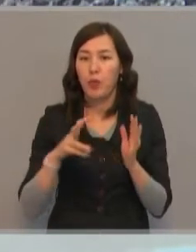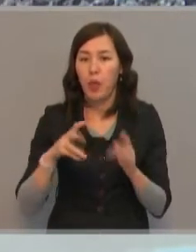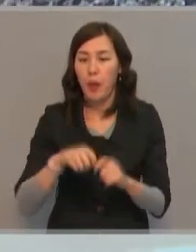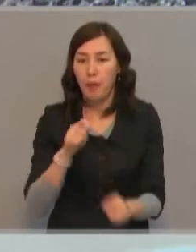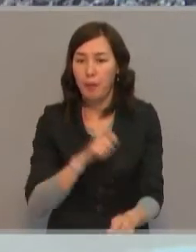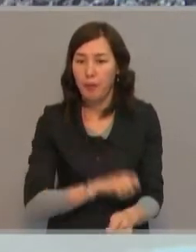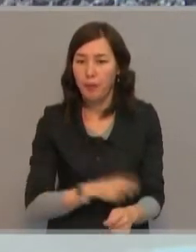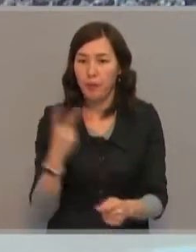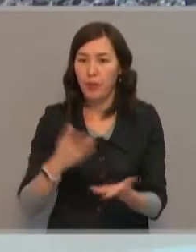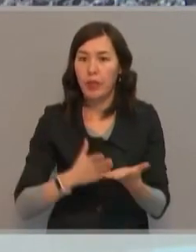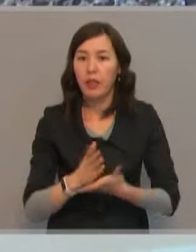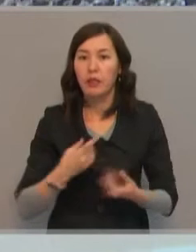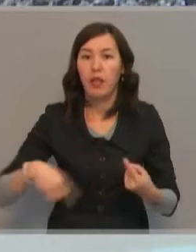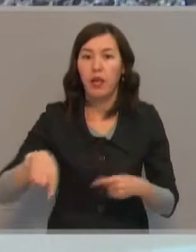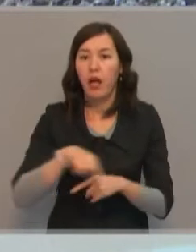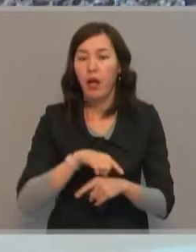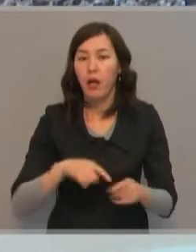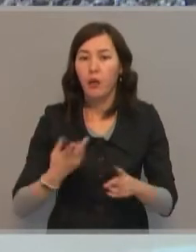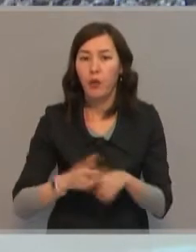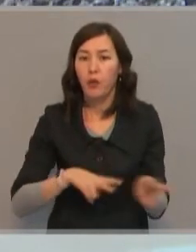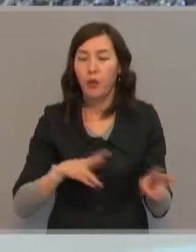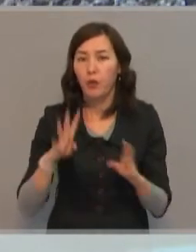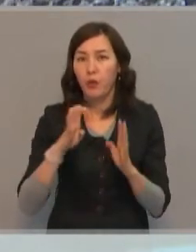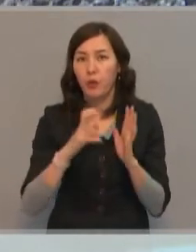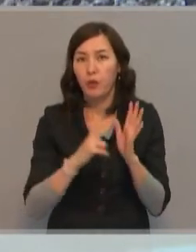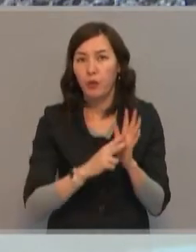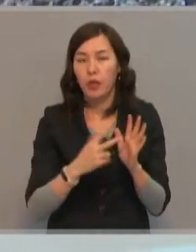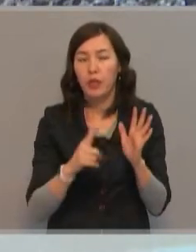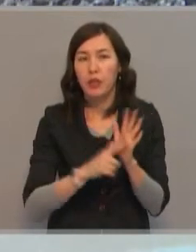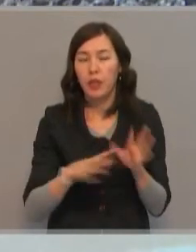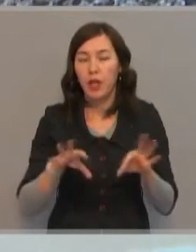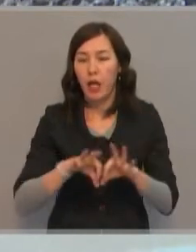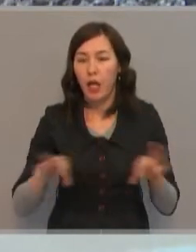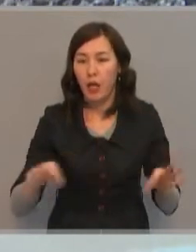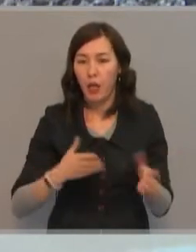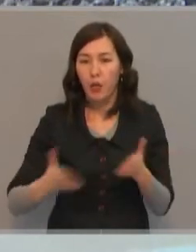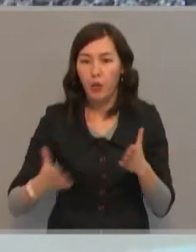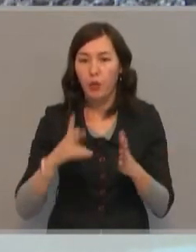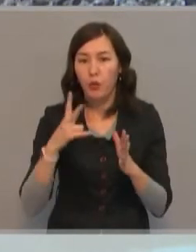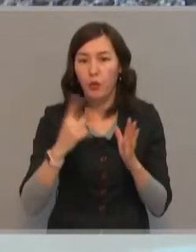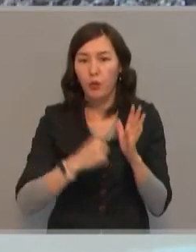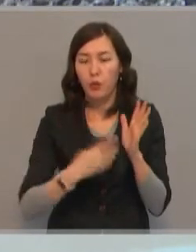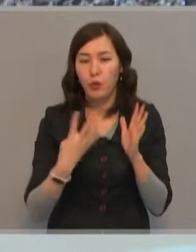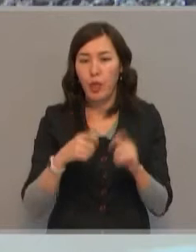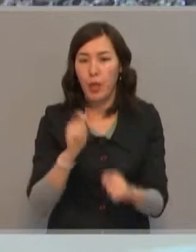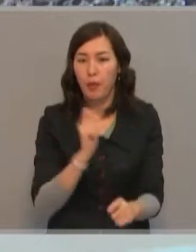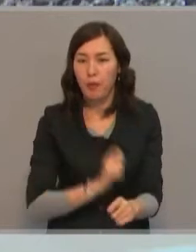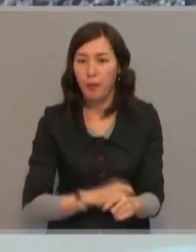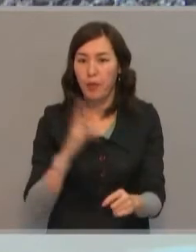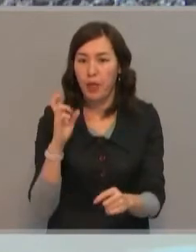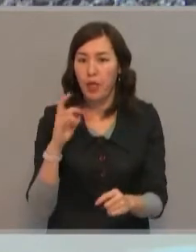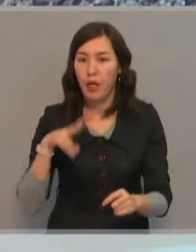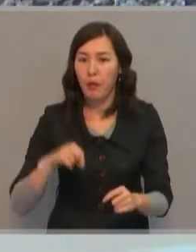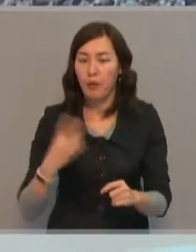екі бағытты айналма темір жолын 948 метр кәріз құбырын салу, 3,4 шақырым кабель желілеріне